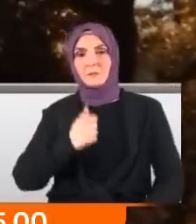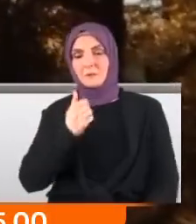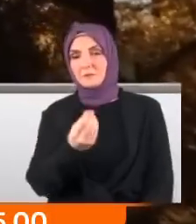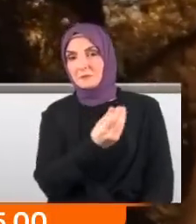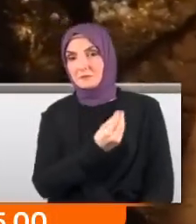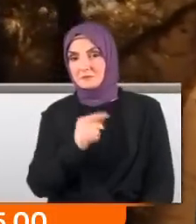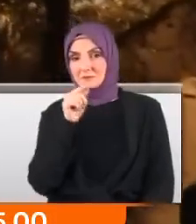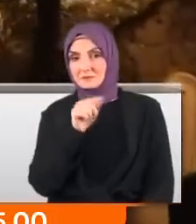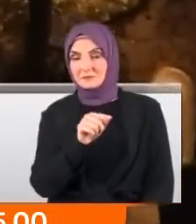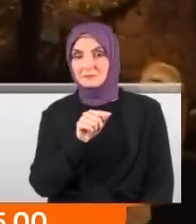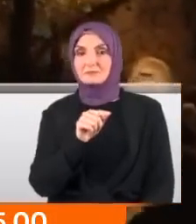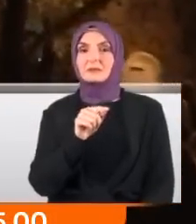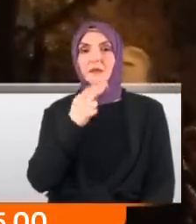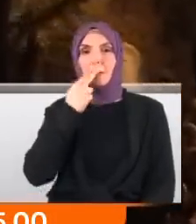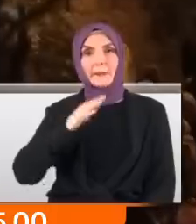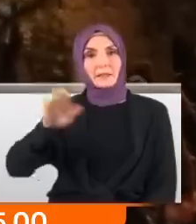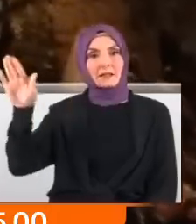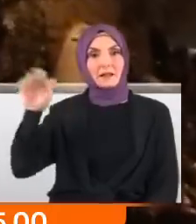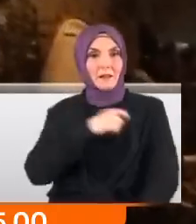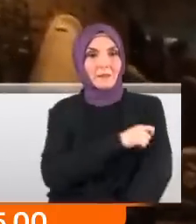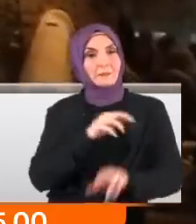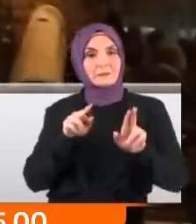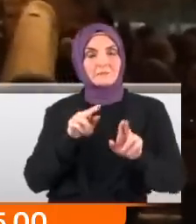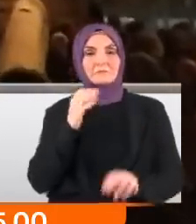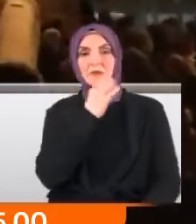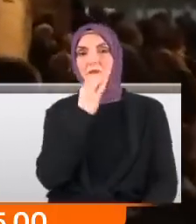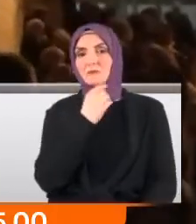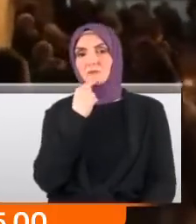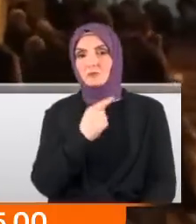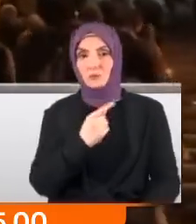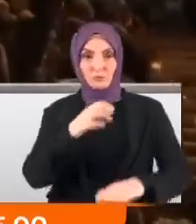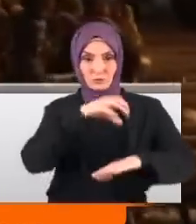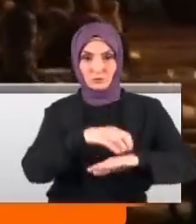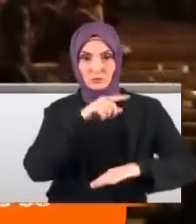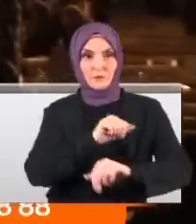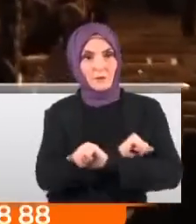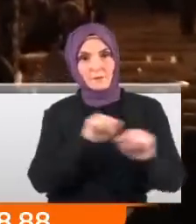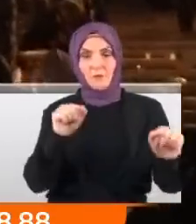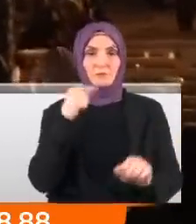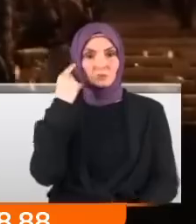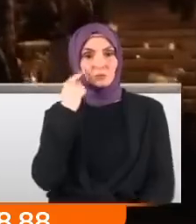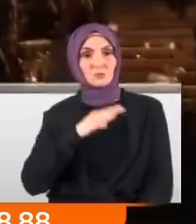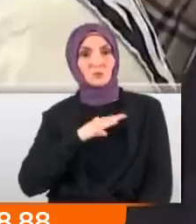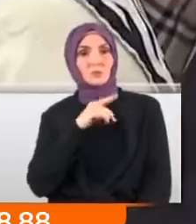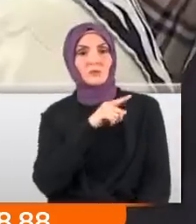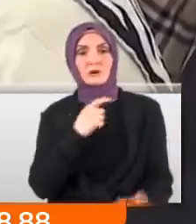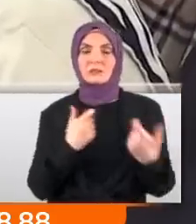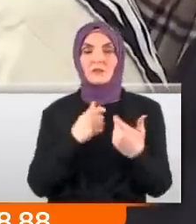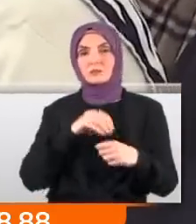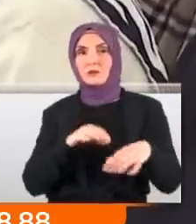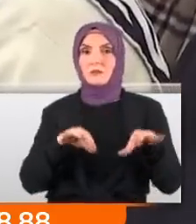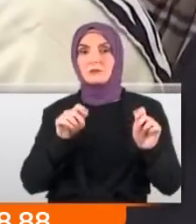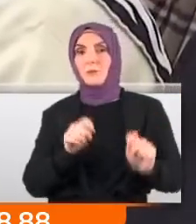havaya uçurmayı bile düşündüklerini savundu, ülkenin nihai savaşa hazırlandığını itiraf etti. Mescid-i Aksa'ya